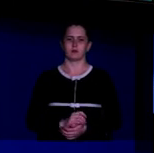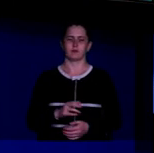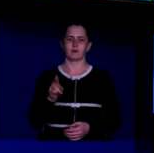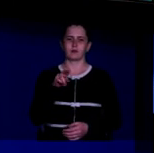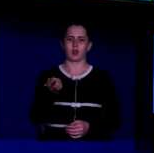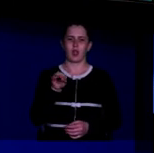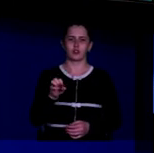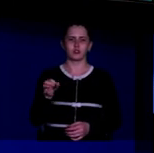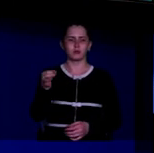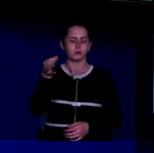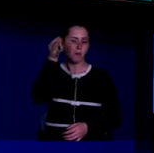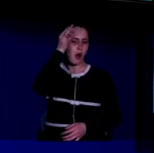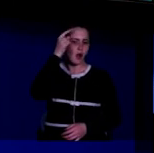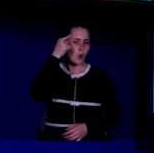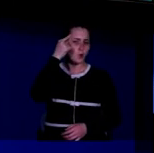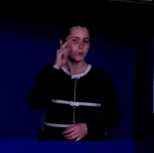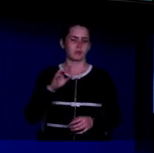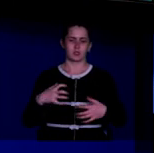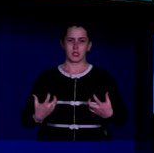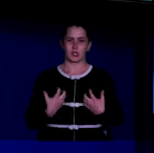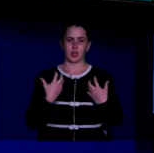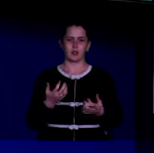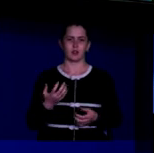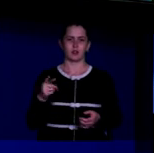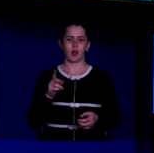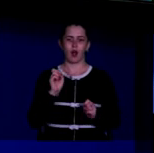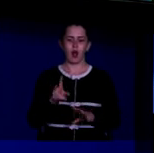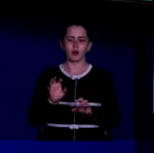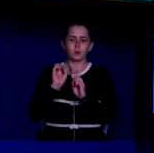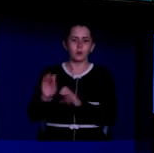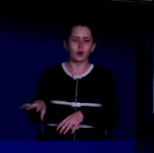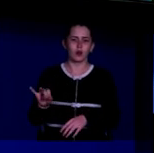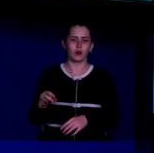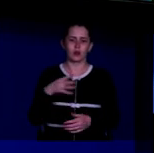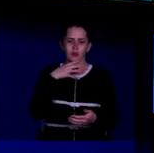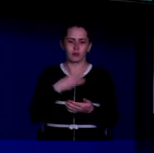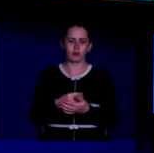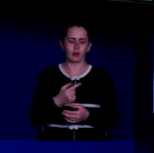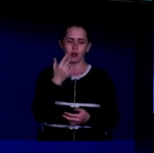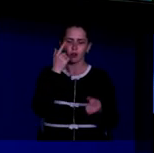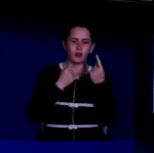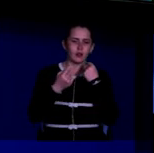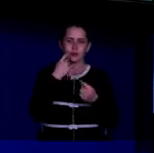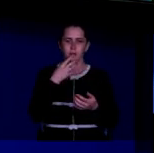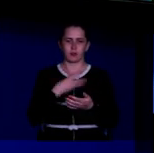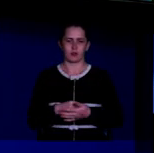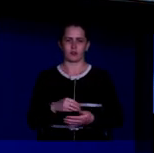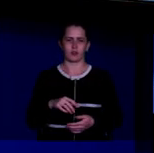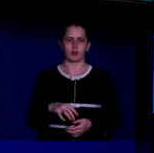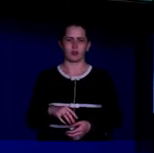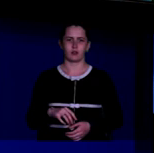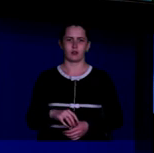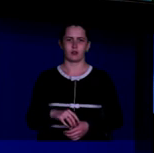«Даже и подумать страшно, как мы покинем здесь серую шейку?» — повторяла утка со слезами.